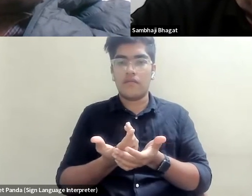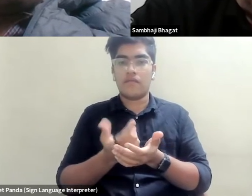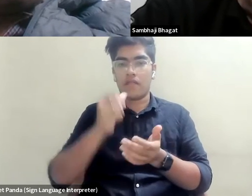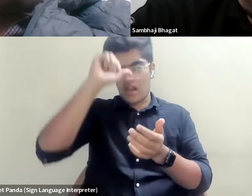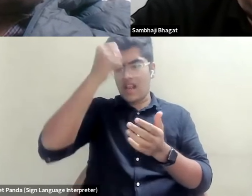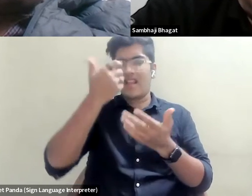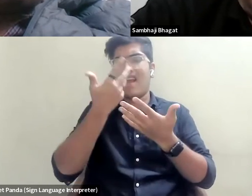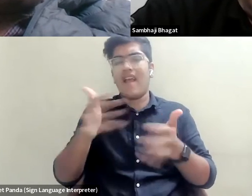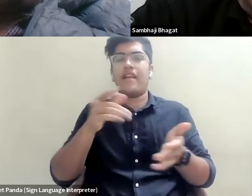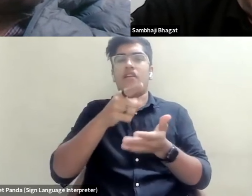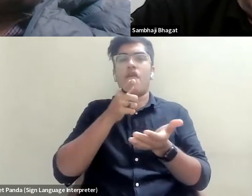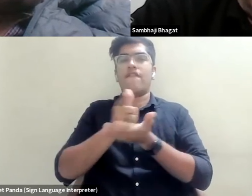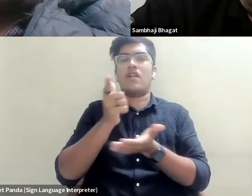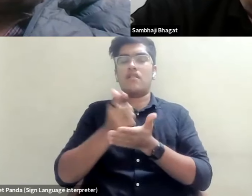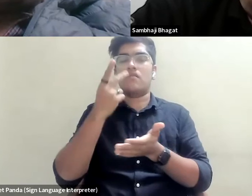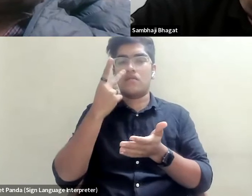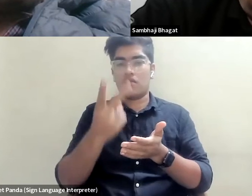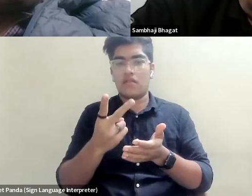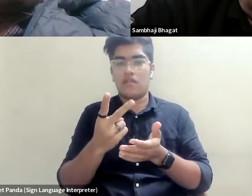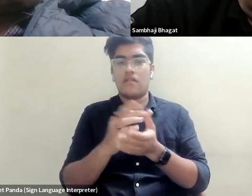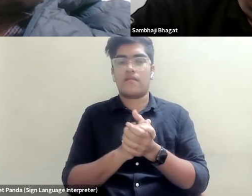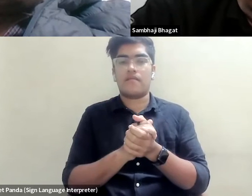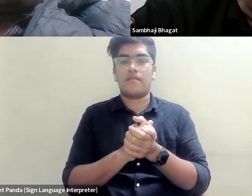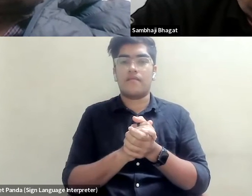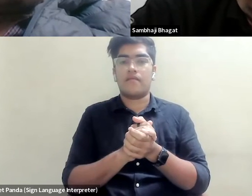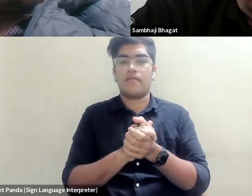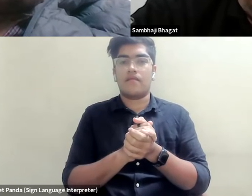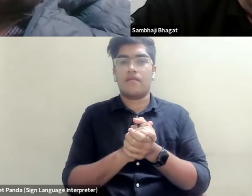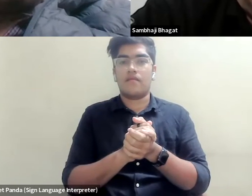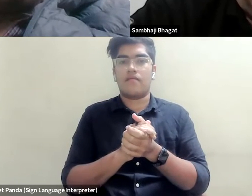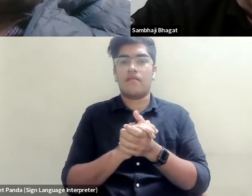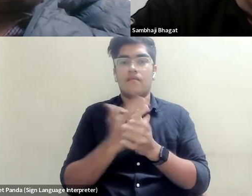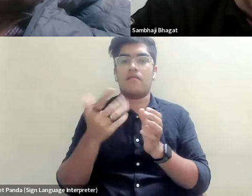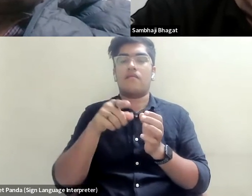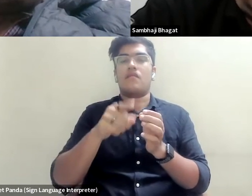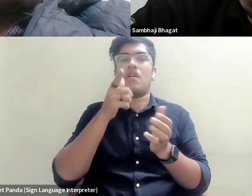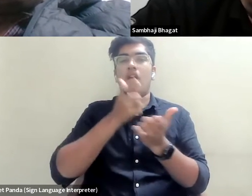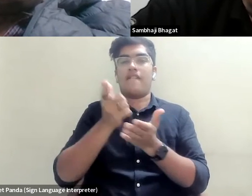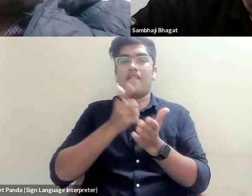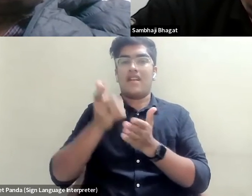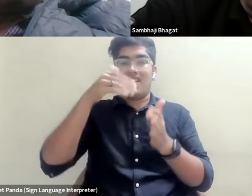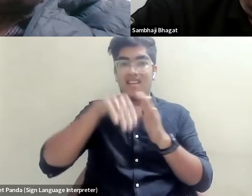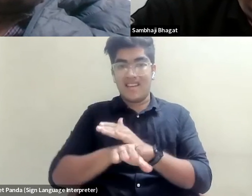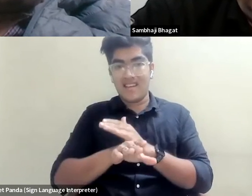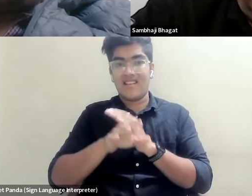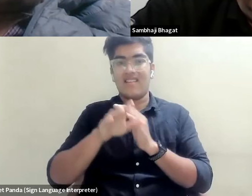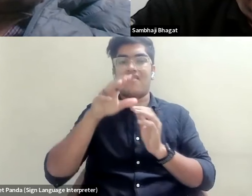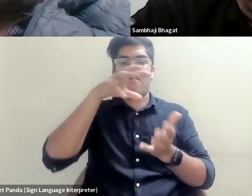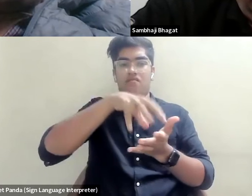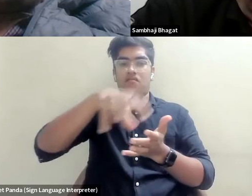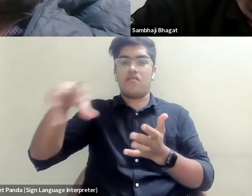देखो, एक तो ये तो बस्तियां हैं, गांव के बाहर है, सब दलित